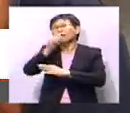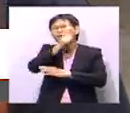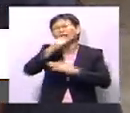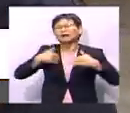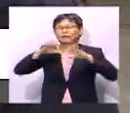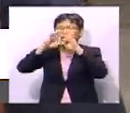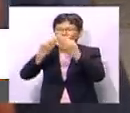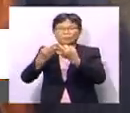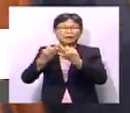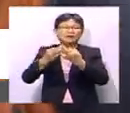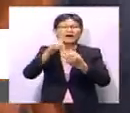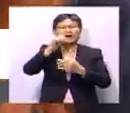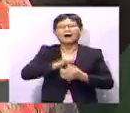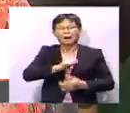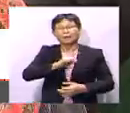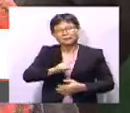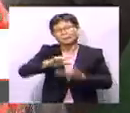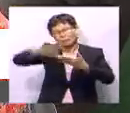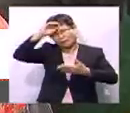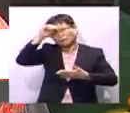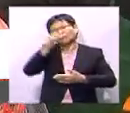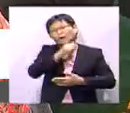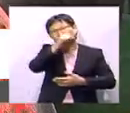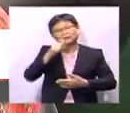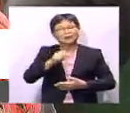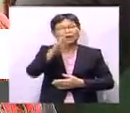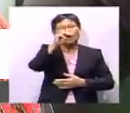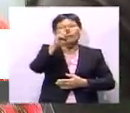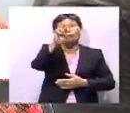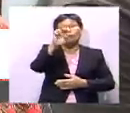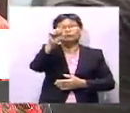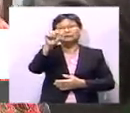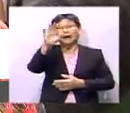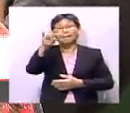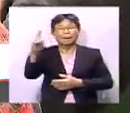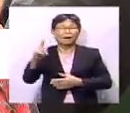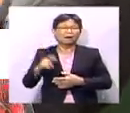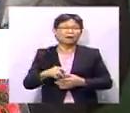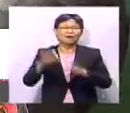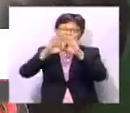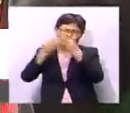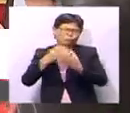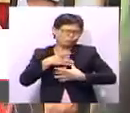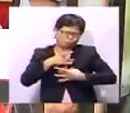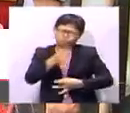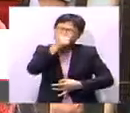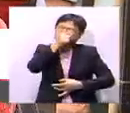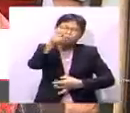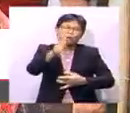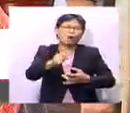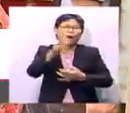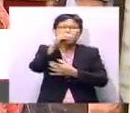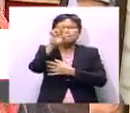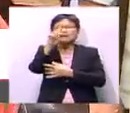Islam, so belajar berpuasa juga. Martabak, sebab saya satu keluarga memang favourite dengan martabak. Memang kalau